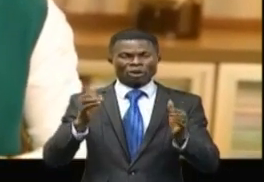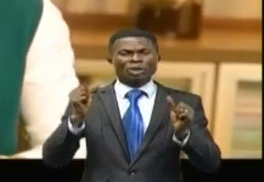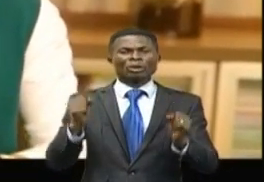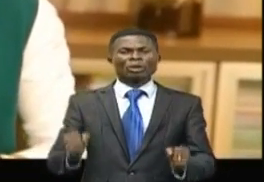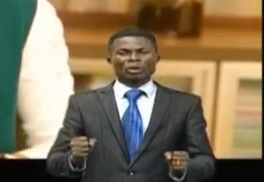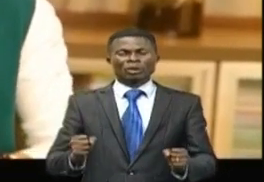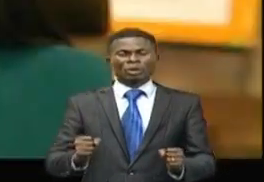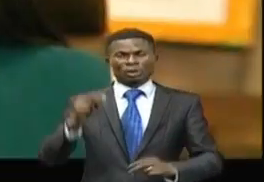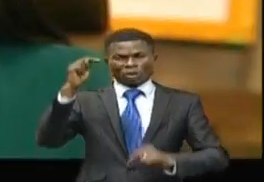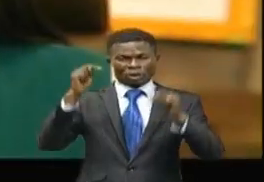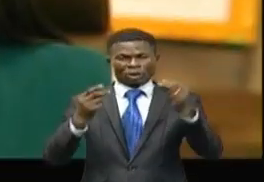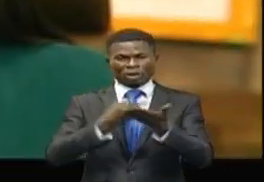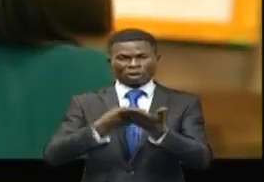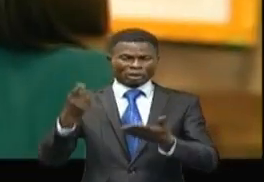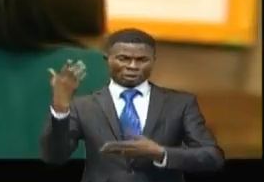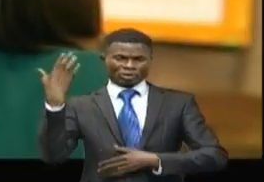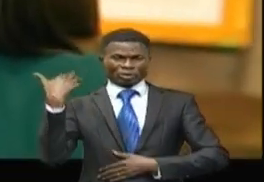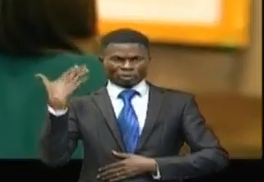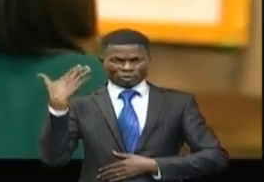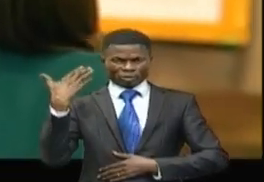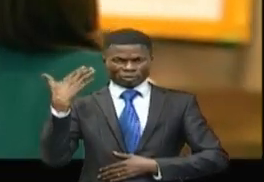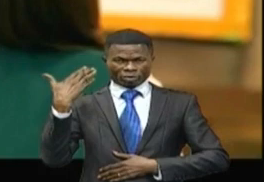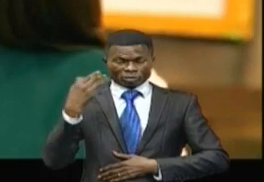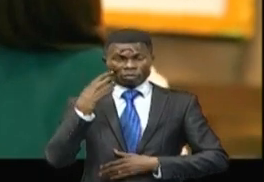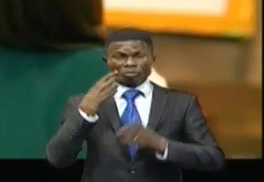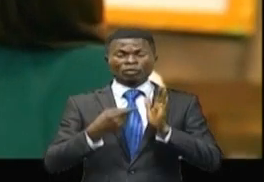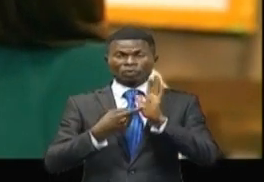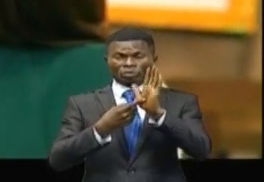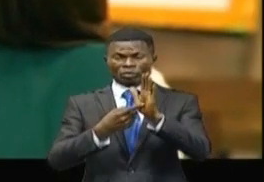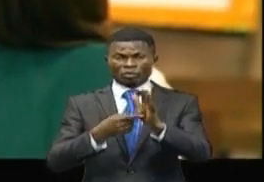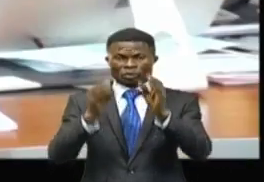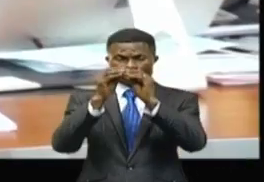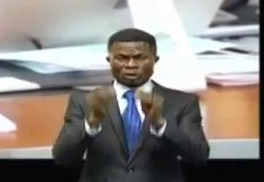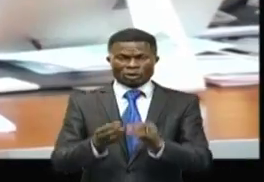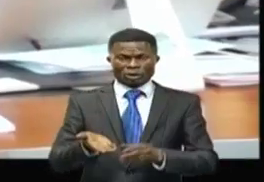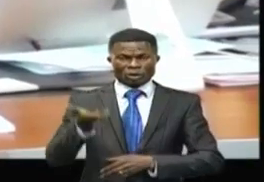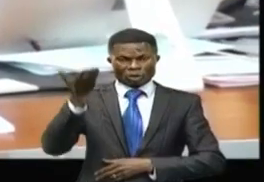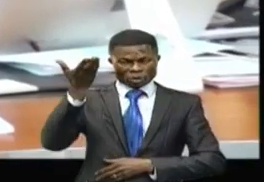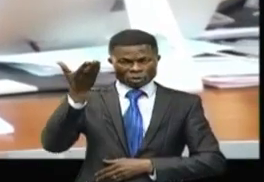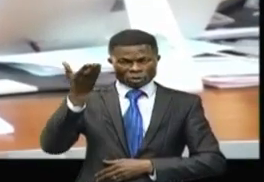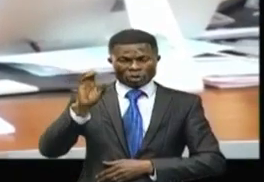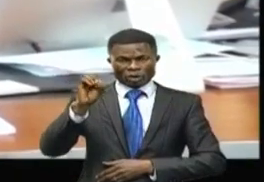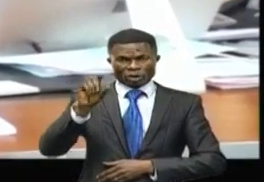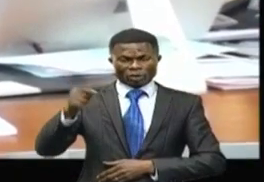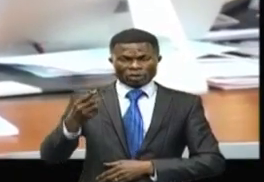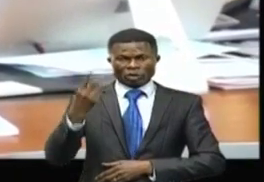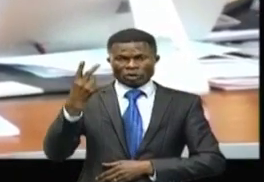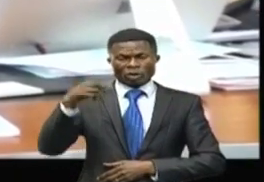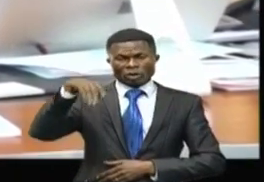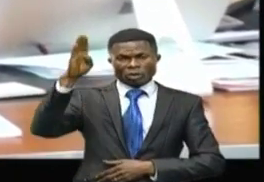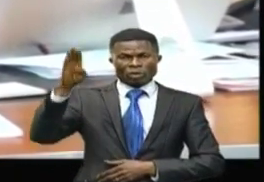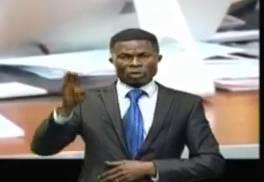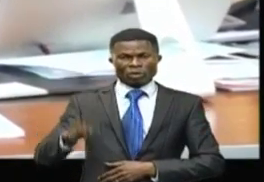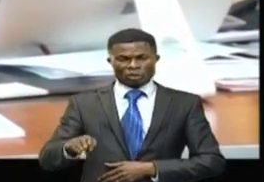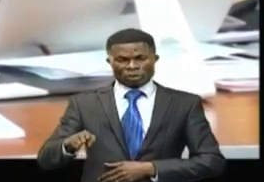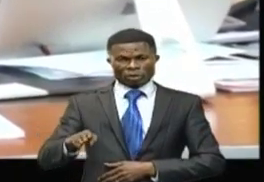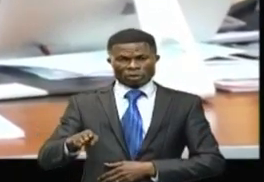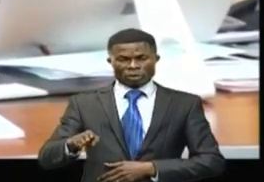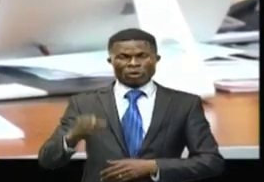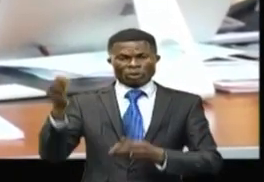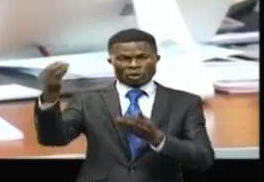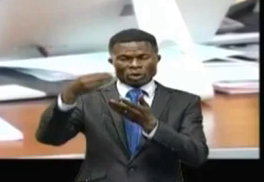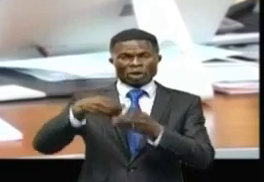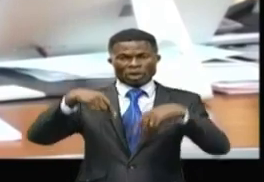son niveau de la semaine précédente a testé par un taux déflation hebdomadaire des 0,2 pour cent portant les cumuls